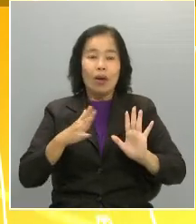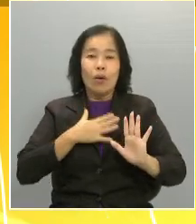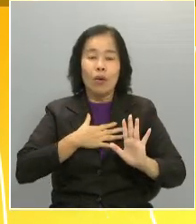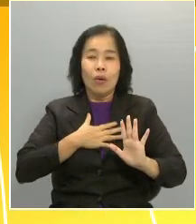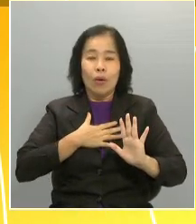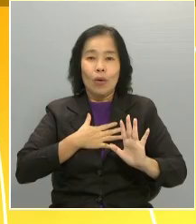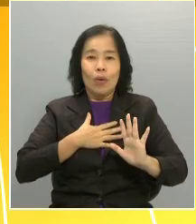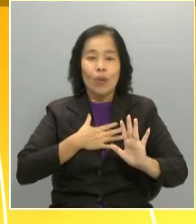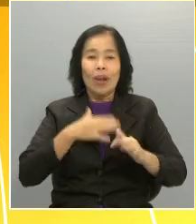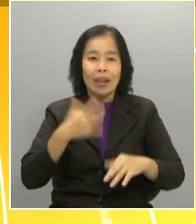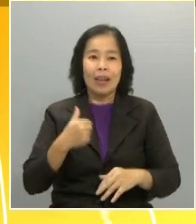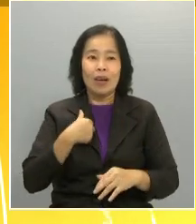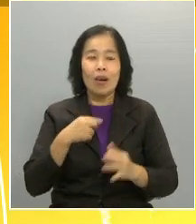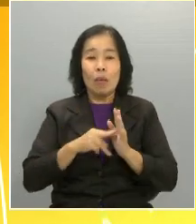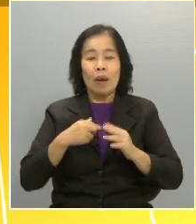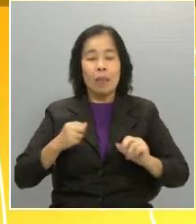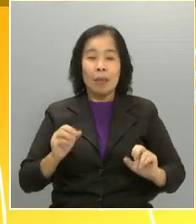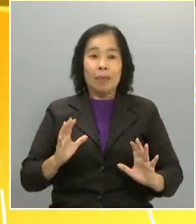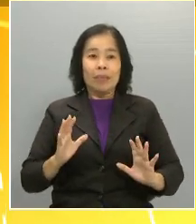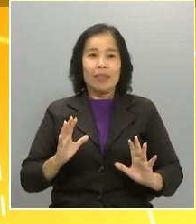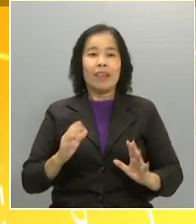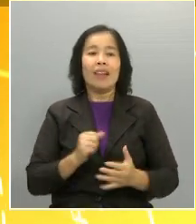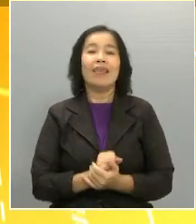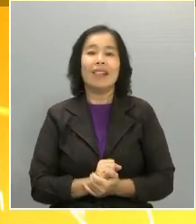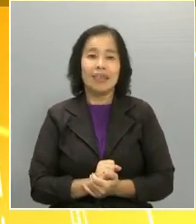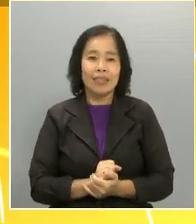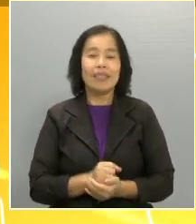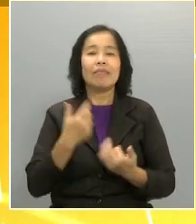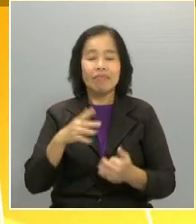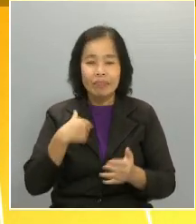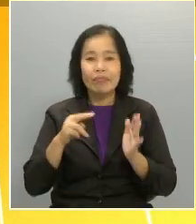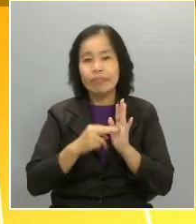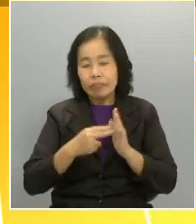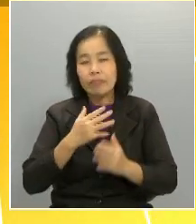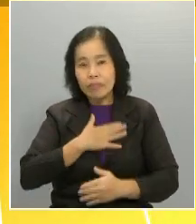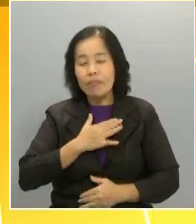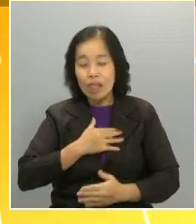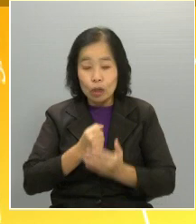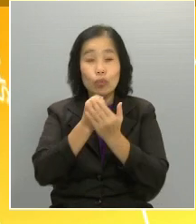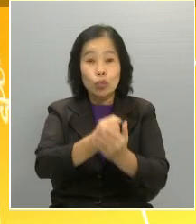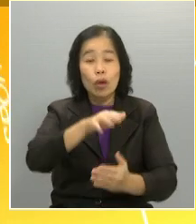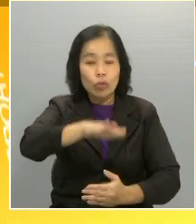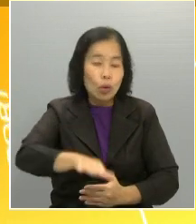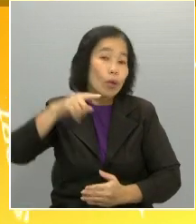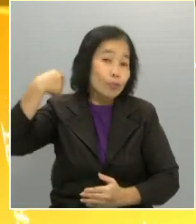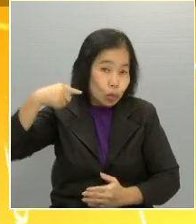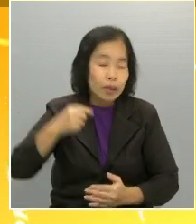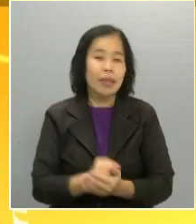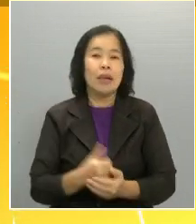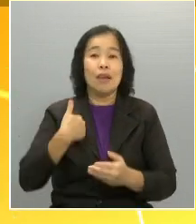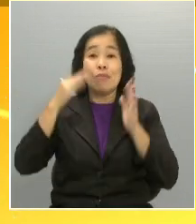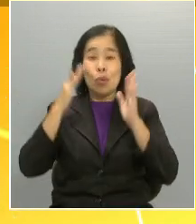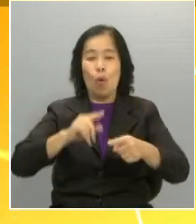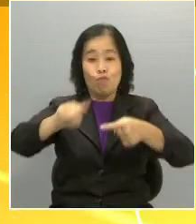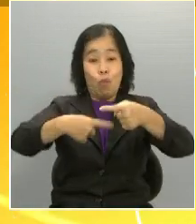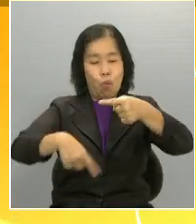หมดสภาพกำลังหล่อๆเลยทีเนี้ยค่ะก็เป็นเหตุการณ์ที่เขาได้เข้าไปช่วยเหลือน้องมีคนเข้าไปชื่นชมน้องบอสเยอะเ